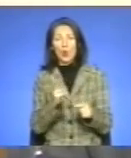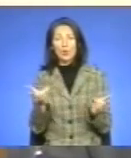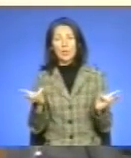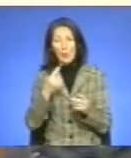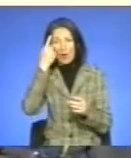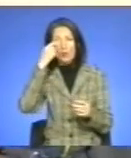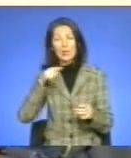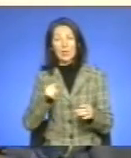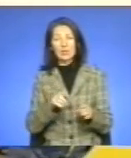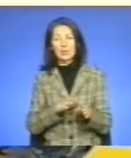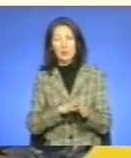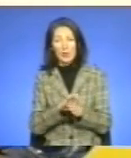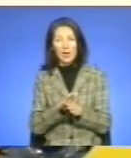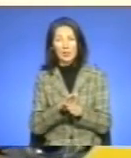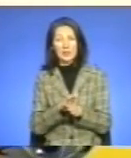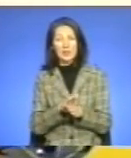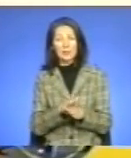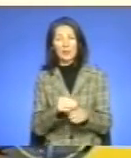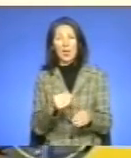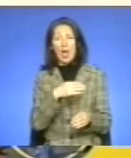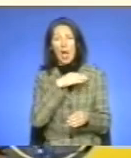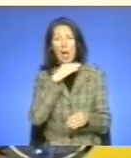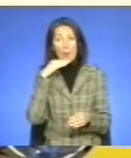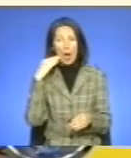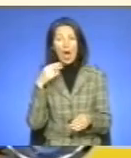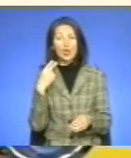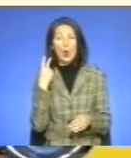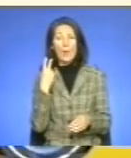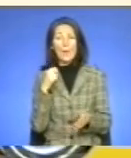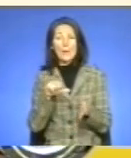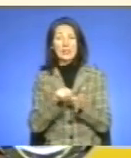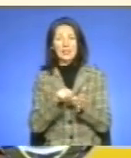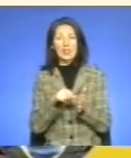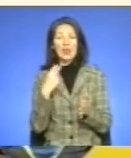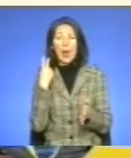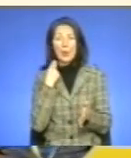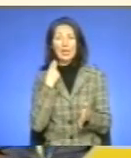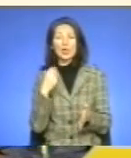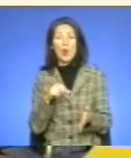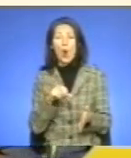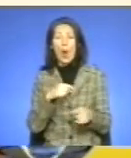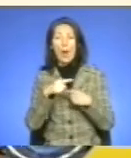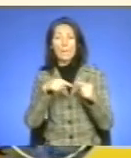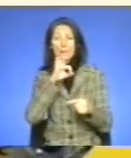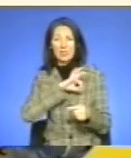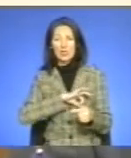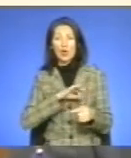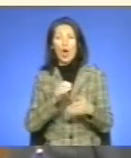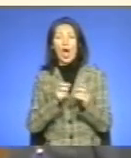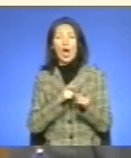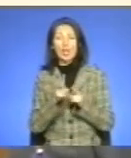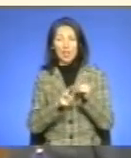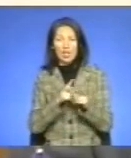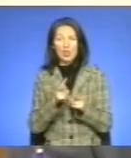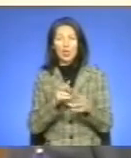ще раз вам поділитися тим фактом, що багато представників британського бізнесу все ж таки жаліються на умови ведення бізнесу в